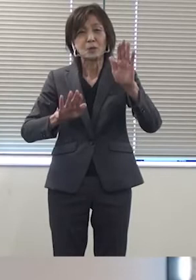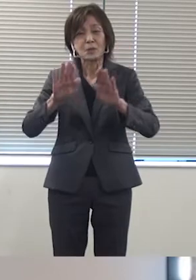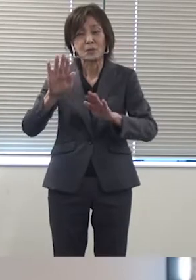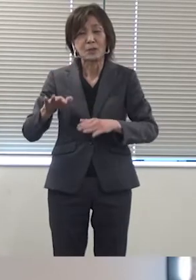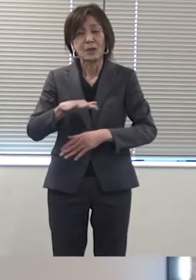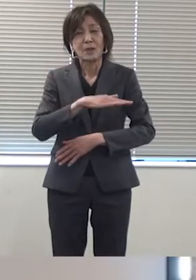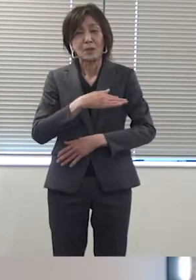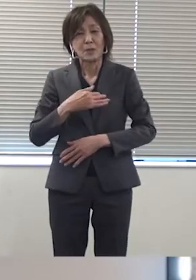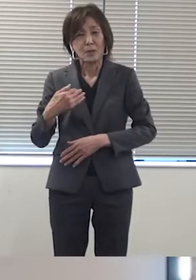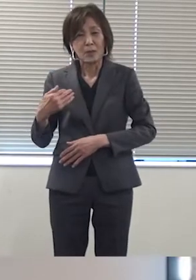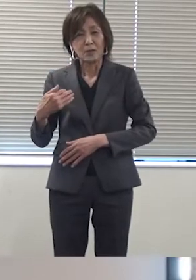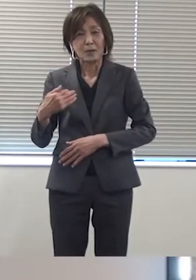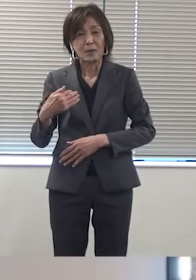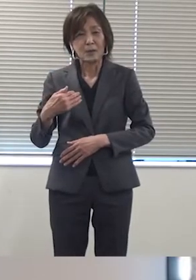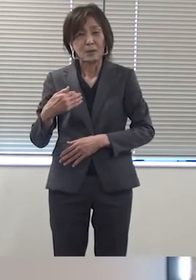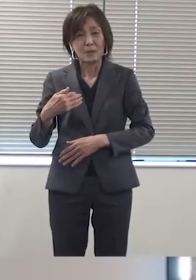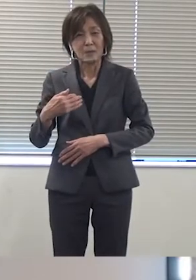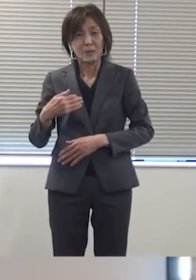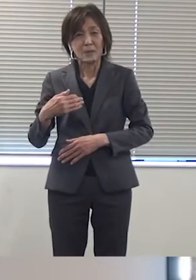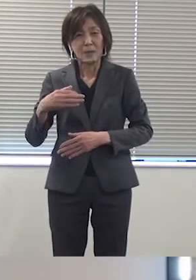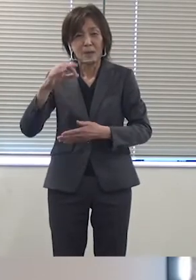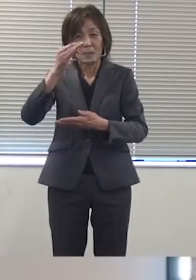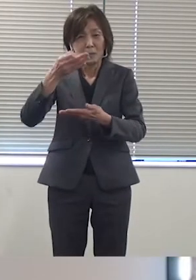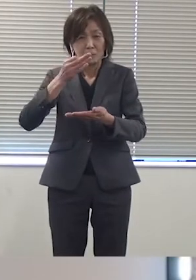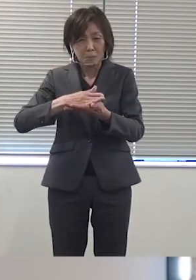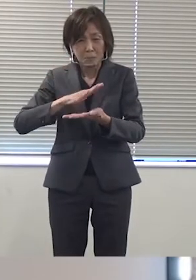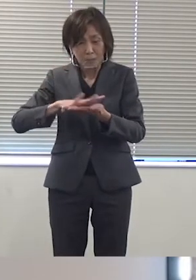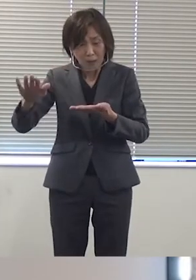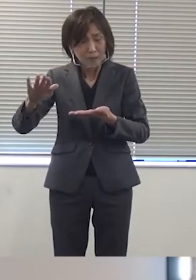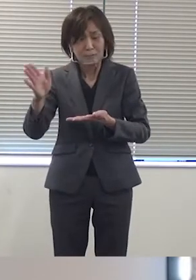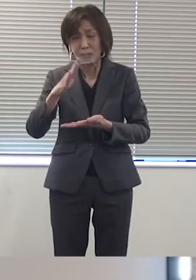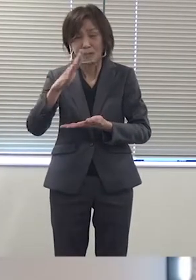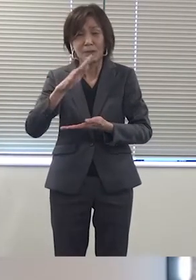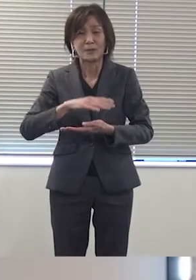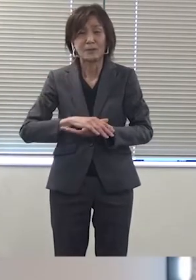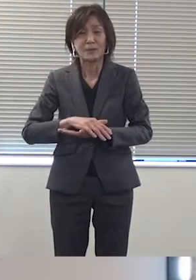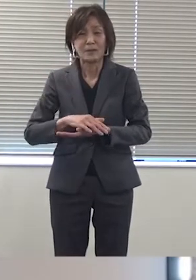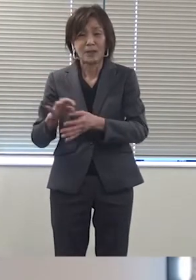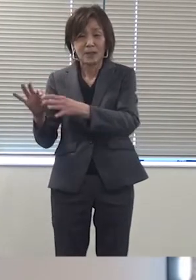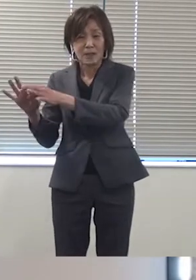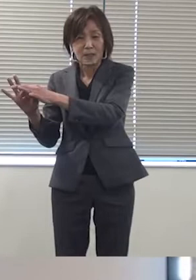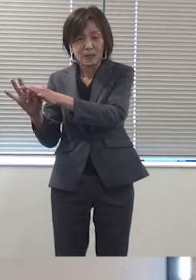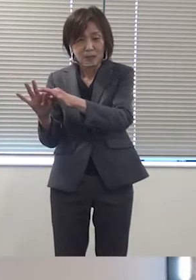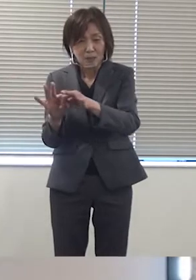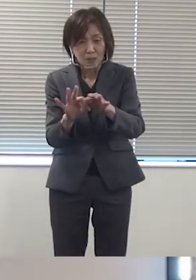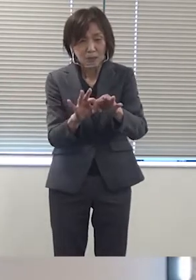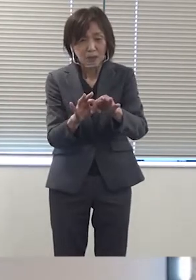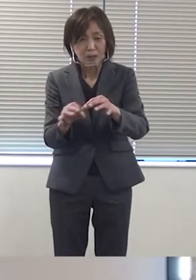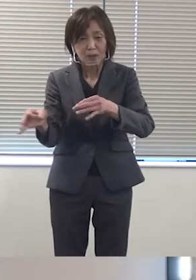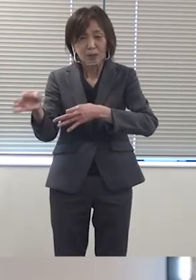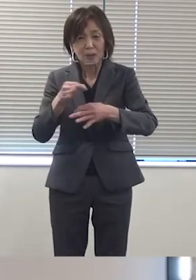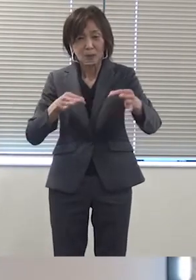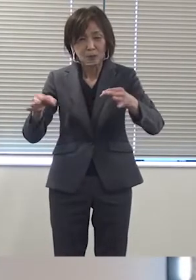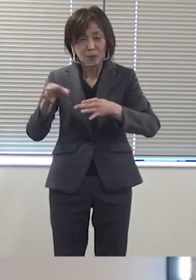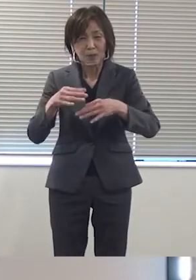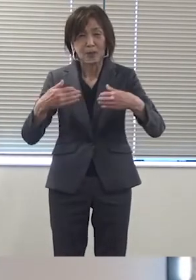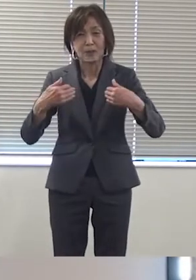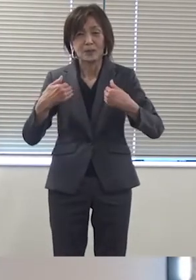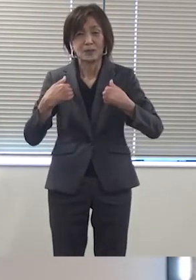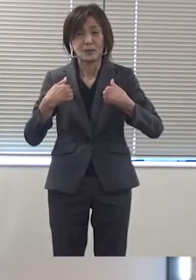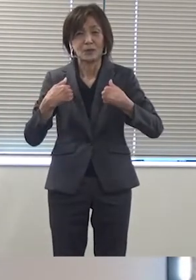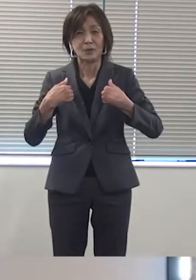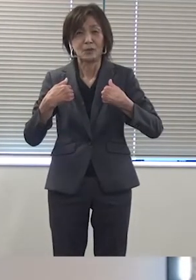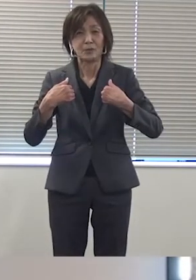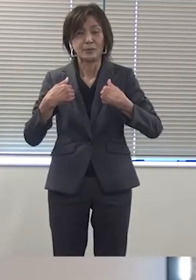していかないといけないので、記載の発行ですね、記載の発行を、まあ、できるだけ、まあ、本当は100億から